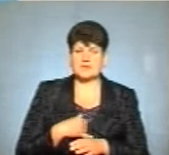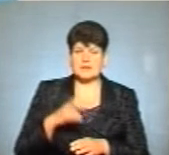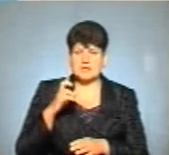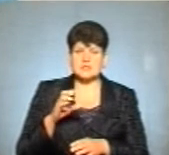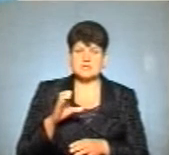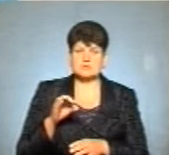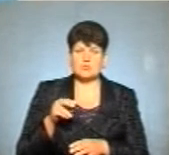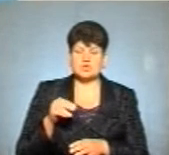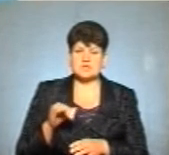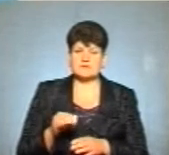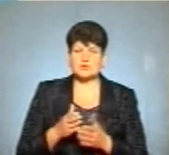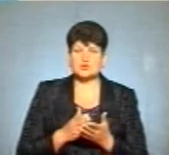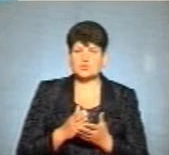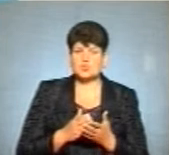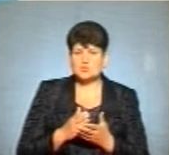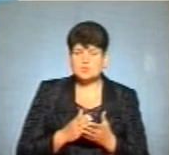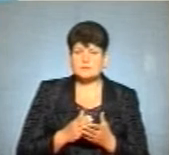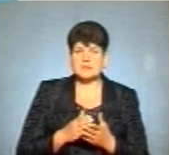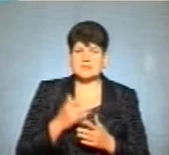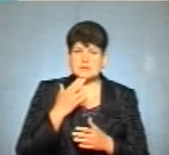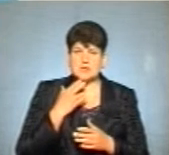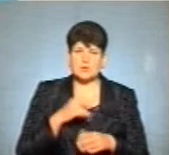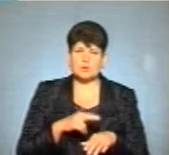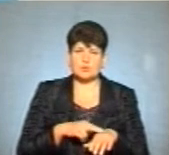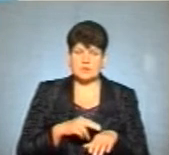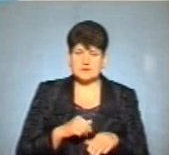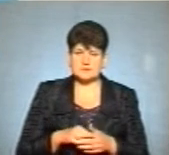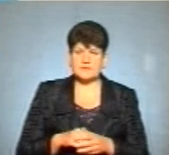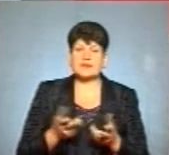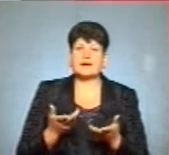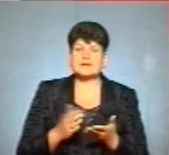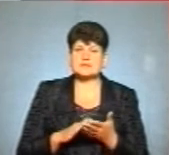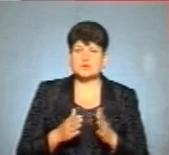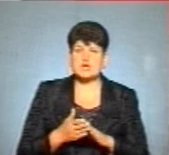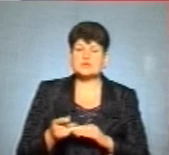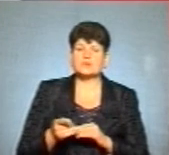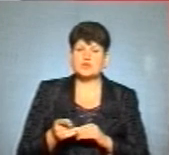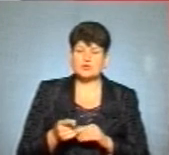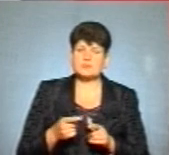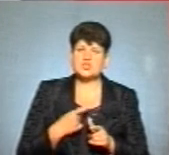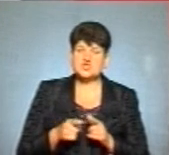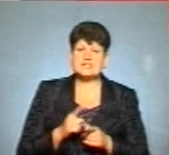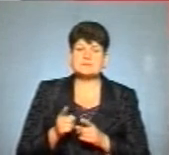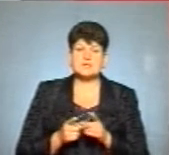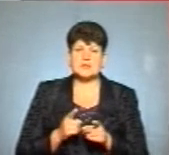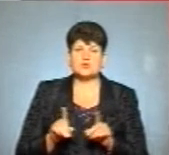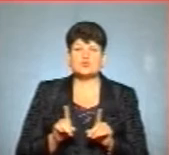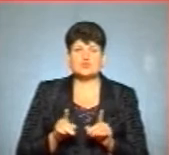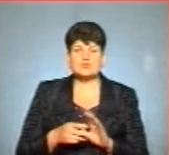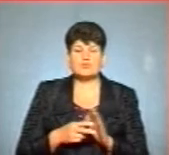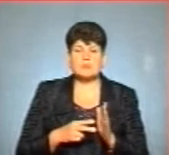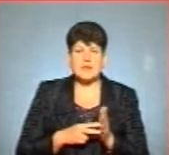Держспоживслужби, Укртрансбезпеки та Національної патрульної поліції. Яка ситуація у Тернополі? Чи змінилося щось у